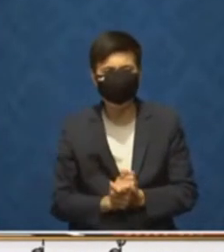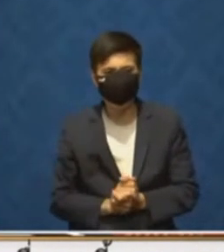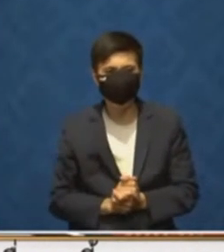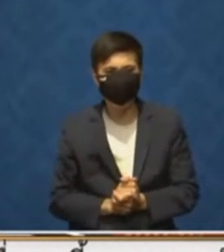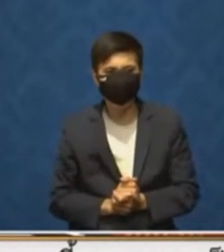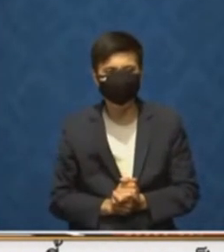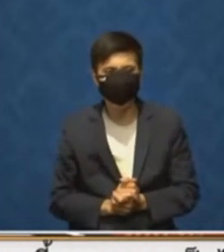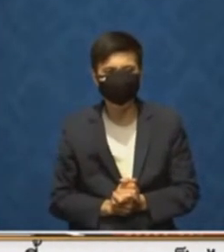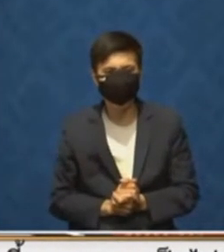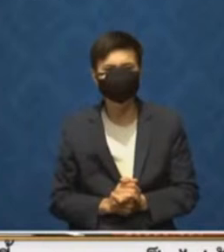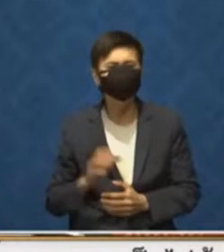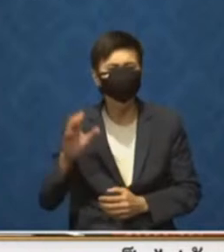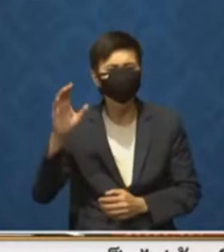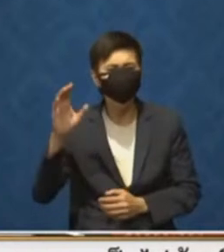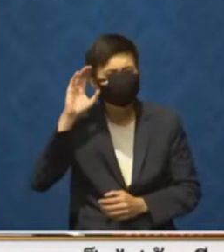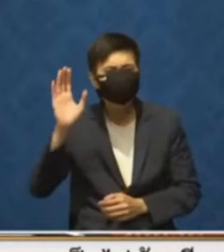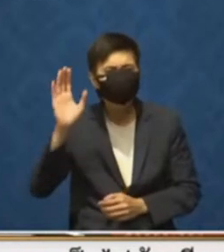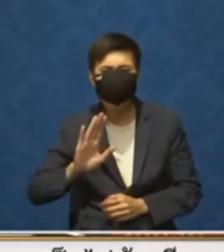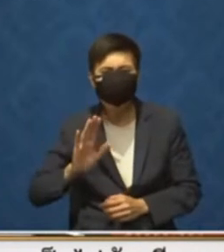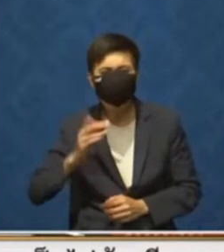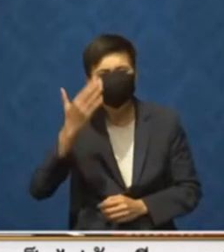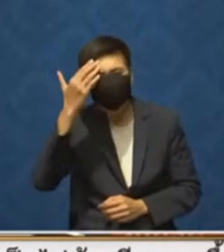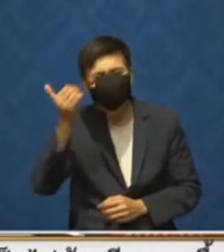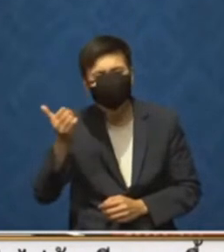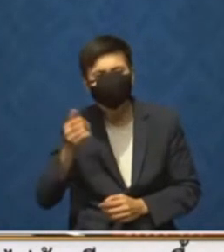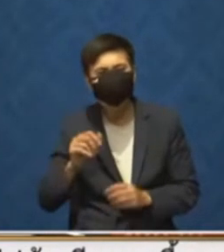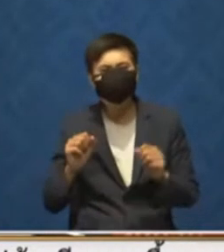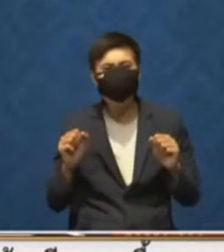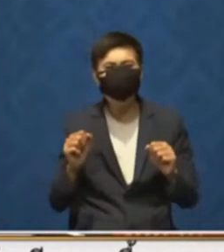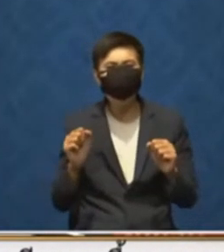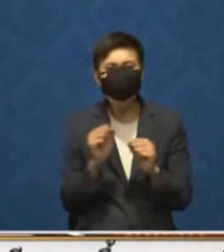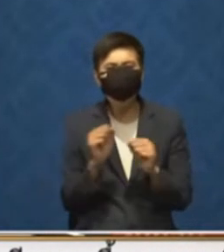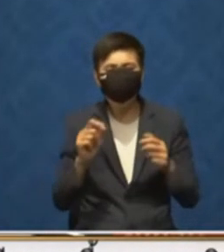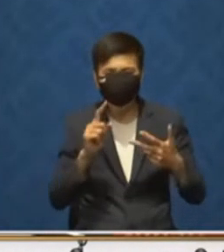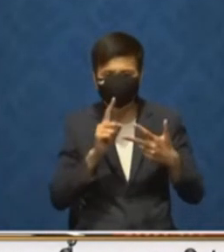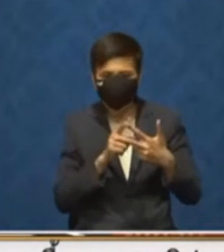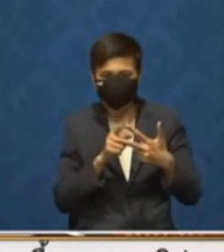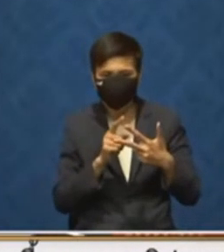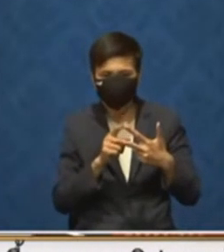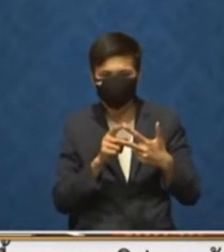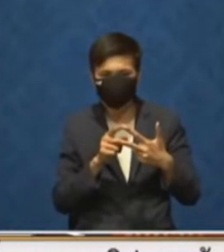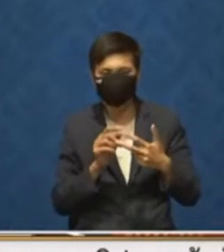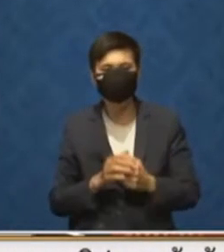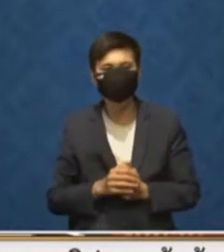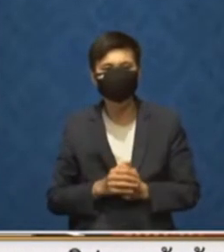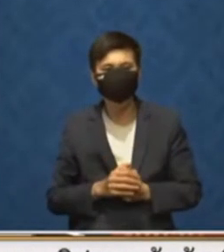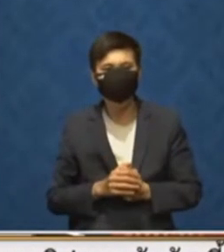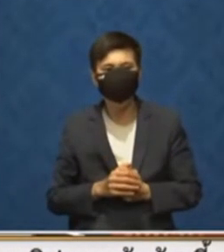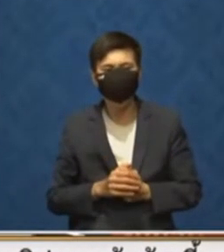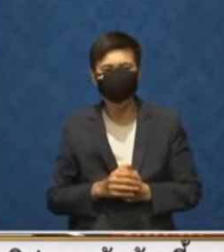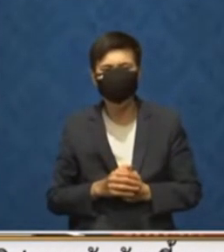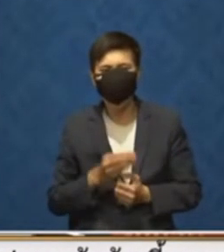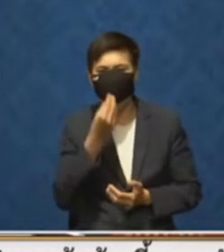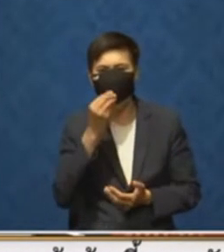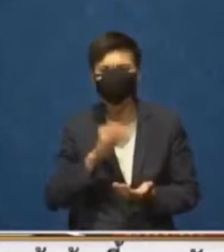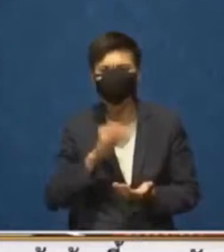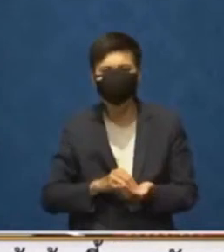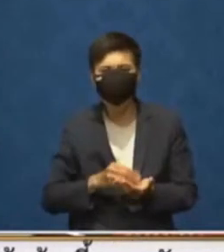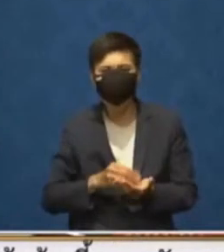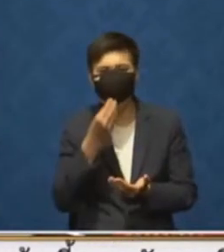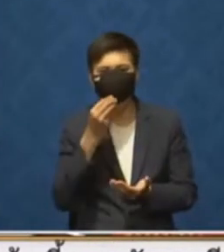ไว้ก่อนใจไม่ได้กับแจงที่กลวงที่สองก็คือเรื่องความมั่วของ